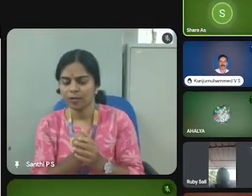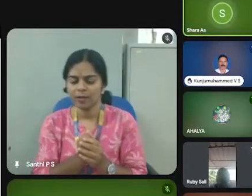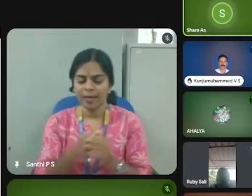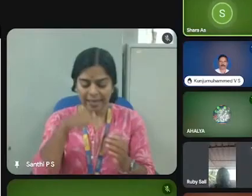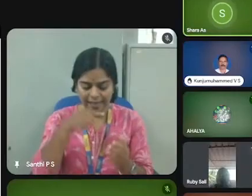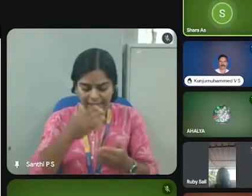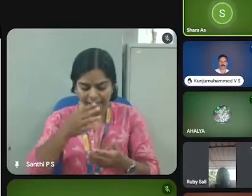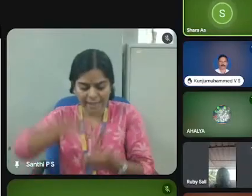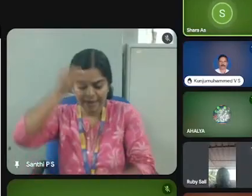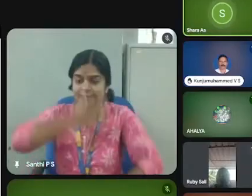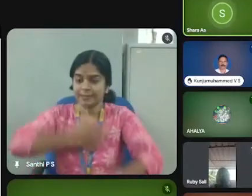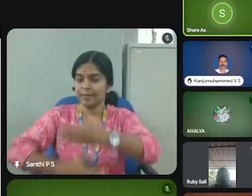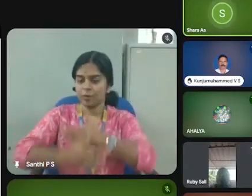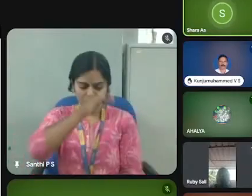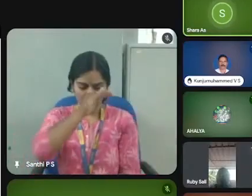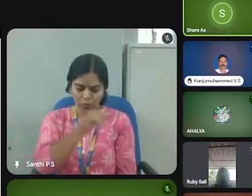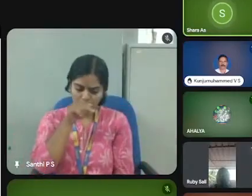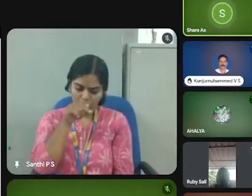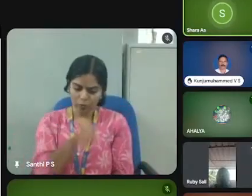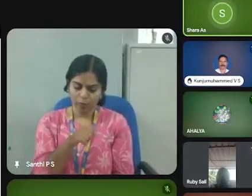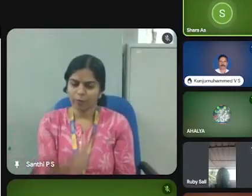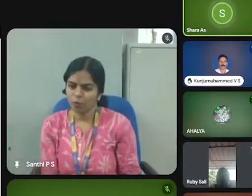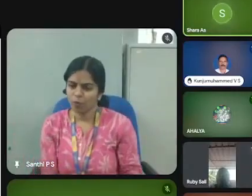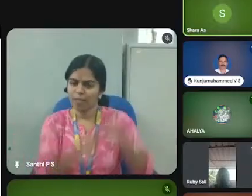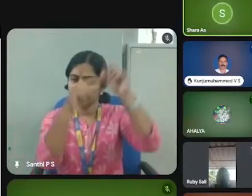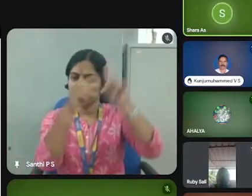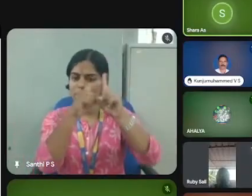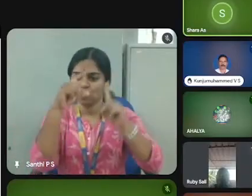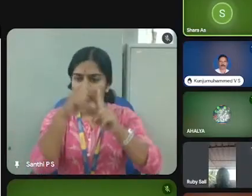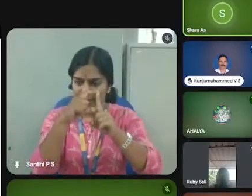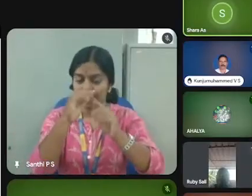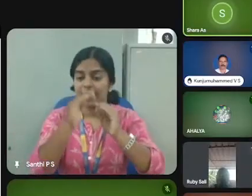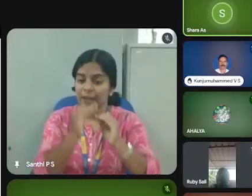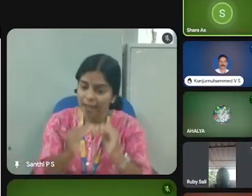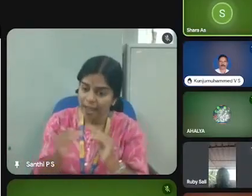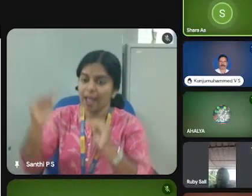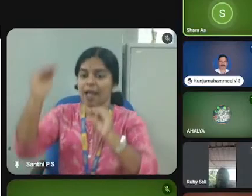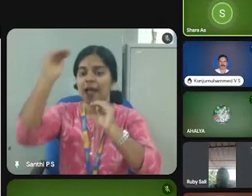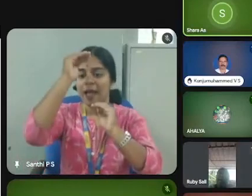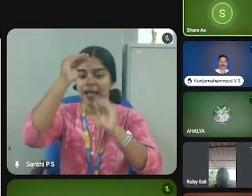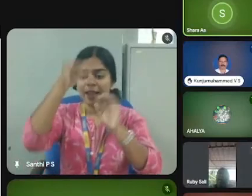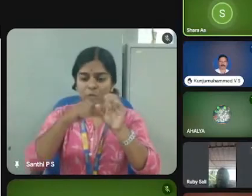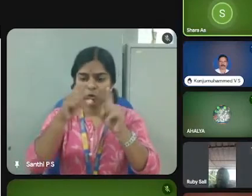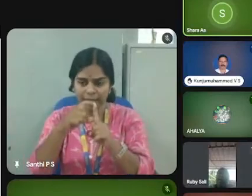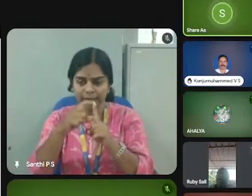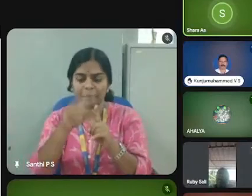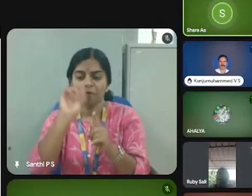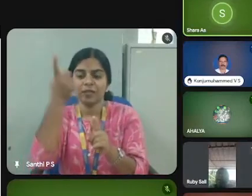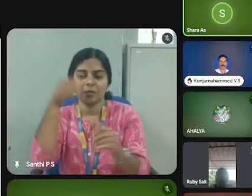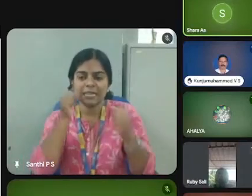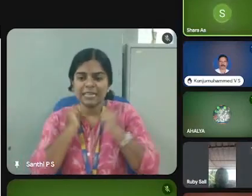ലേണിംഗ് ഡിസബിലിറ്റി ഉള്ള കുട്ടികൾക്ക് ഉയർന്ന തലങ്ങളിലേക്കെന്നാണ്. അപ്പൊ ഇവരുടെ ആദ്യം ബുദ്ധിമുട്ടുള്ള ഏരിയ ഏതാണ് എന്നുള്ളത് നമ്മൾ